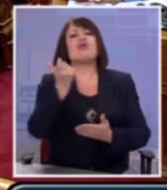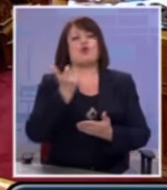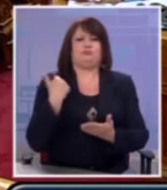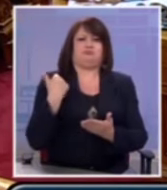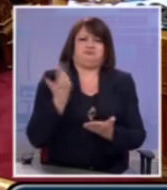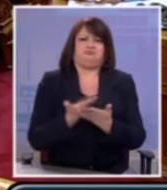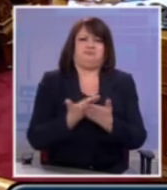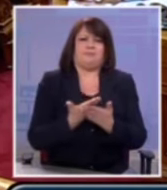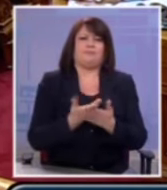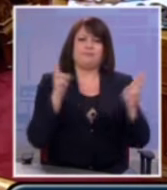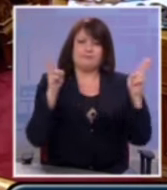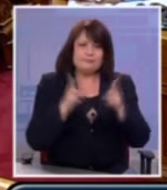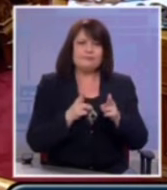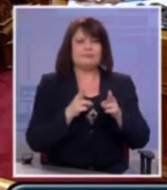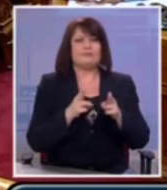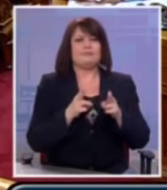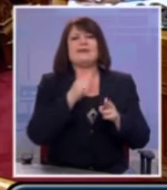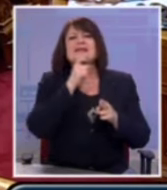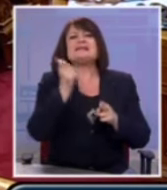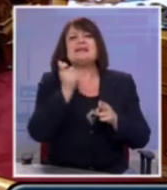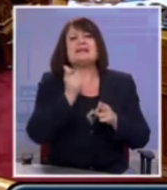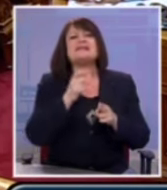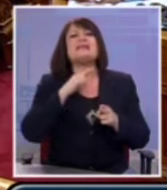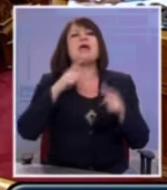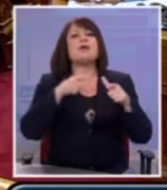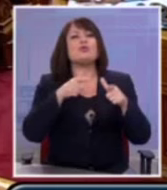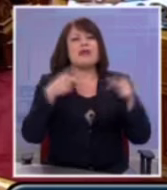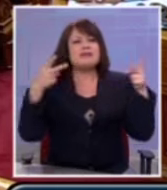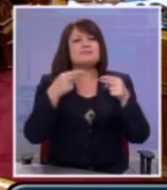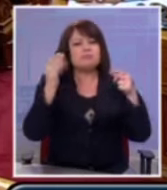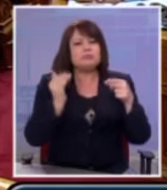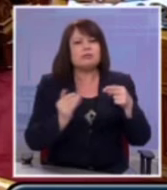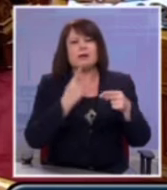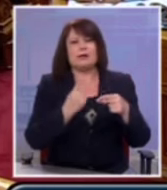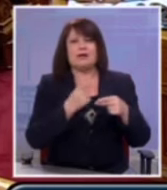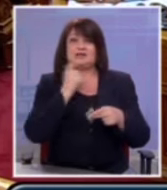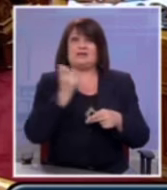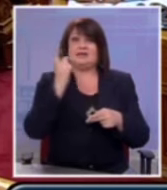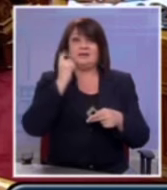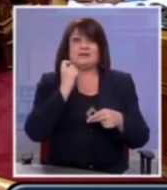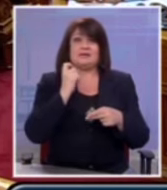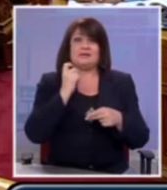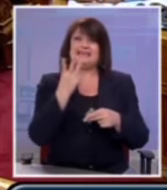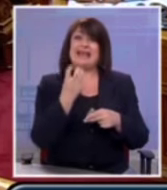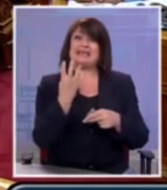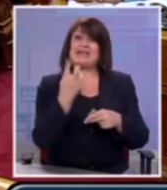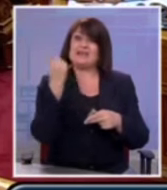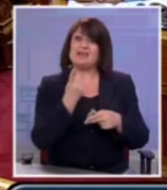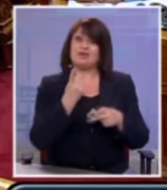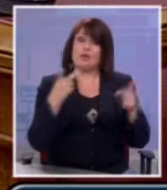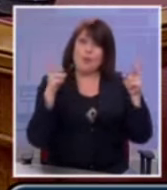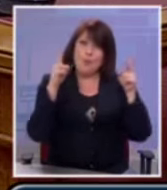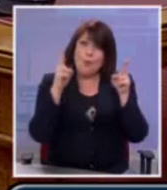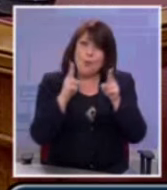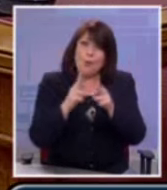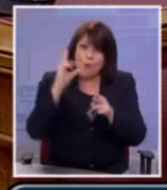η μειώση κυρίων συντάξεων και επικουρικών συντάξεων. Οι συντάξεις γνωρίζετε πάρα πολύ καλά ότι έχουν μειωθεί κατά 30-40% τα τελευταία χρόνια